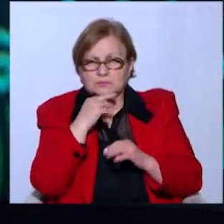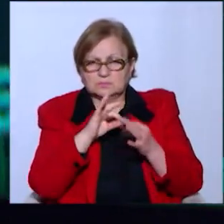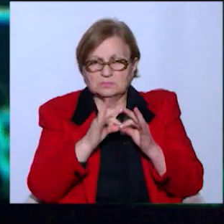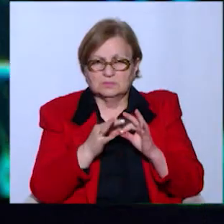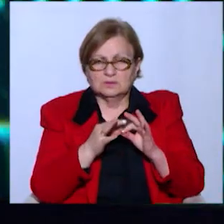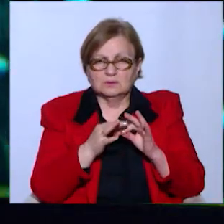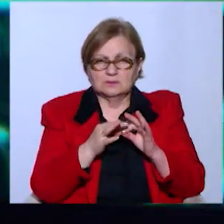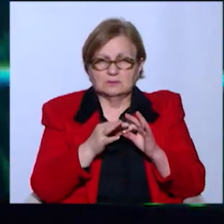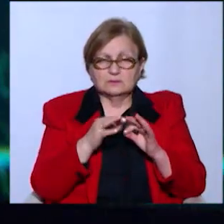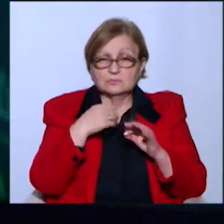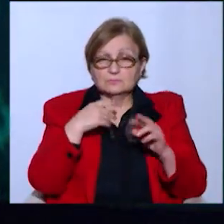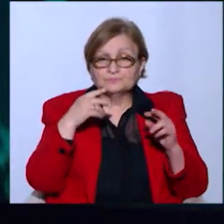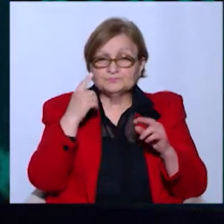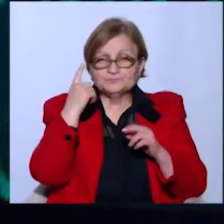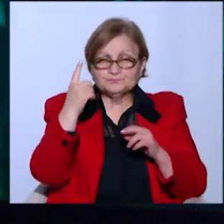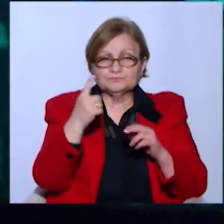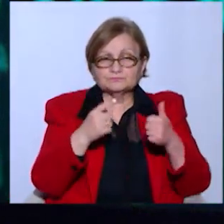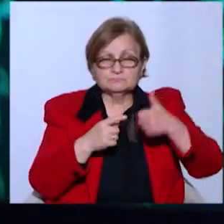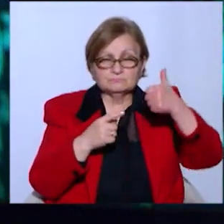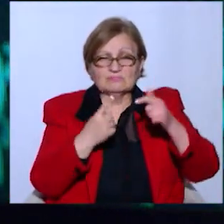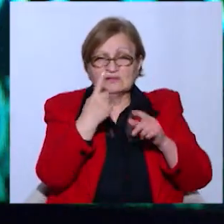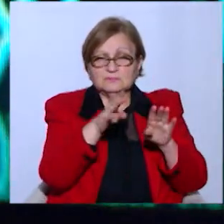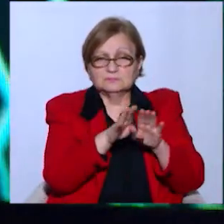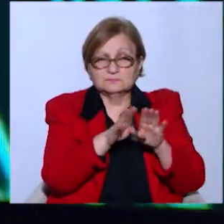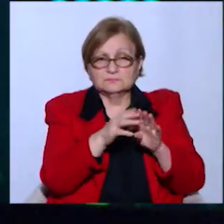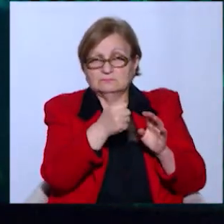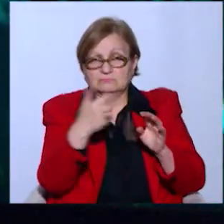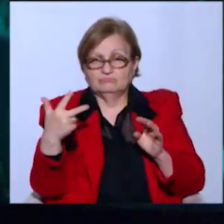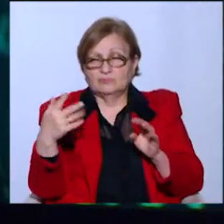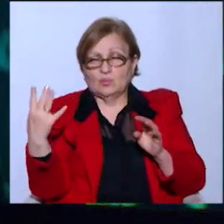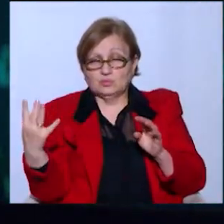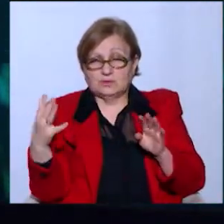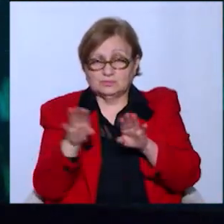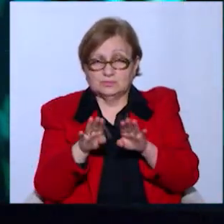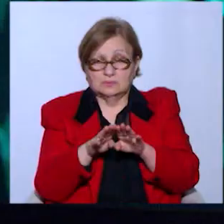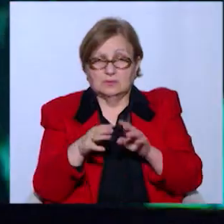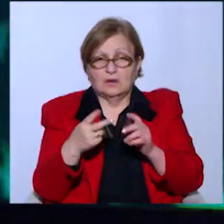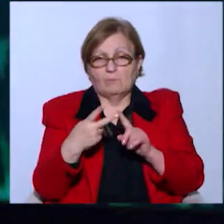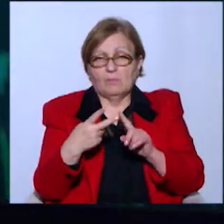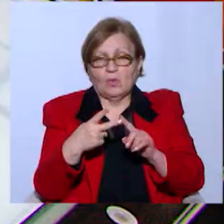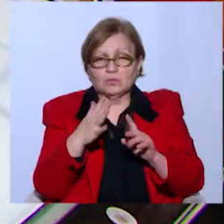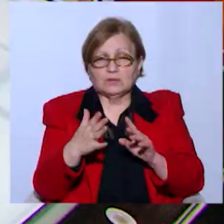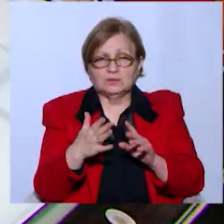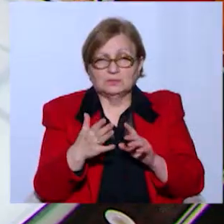ანდაც შორს რომ აღარ წავიდეთ, პირველი წევრი თუ 1 სტოლია და მესამე წევრი 4-ის, მეორე წევრი